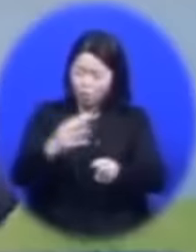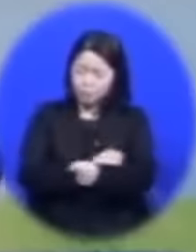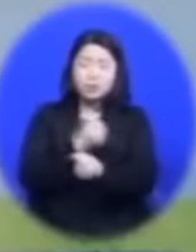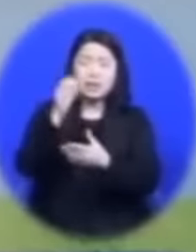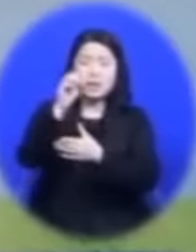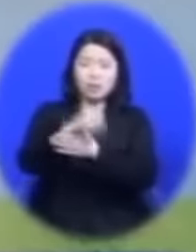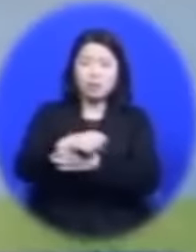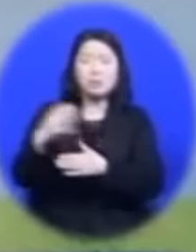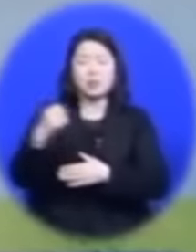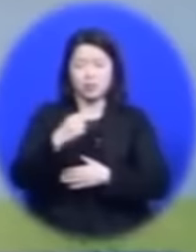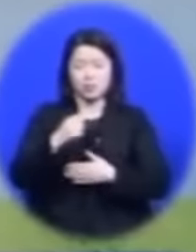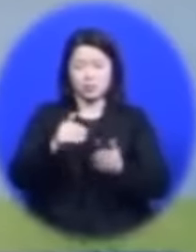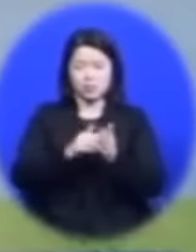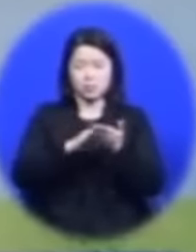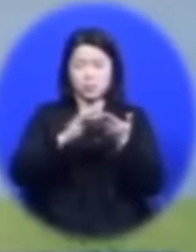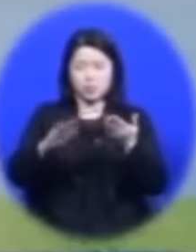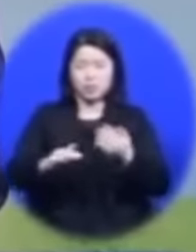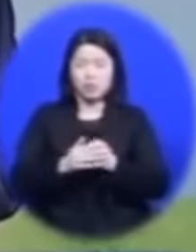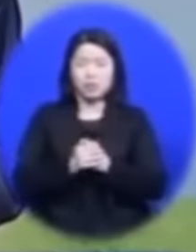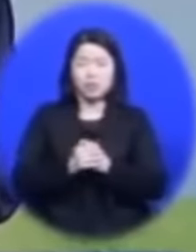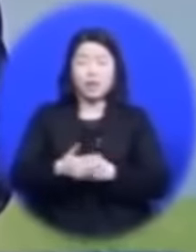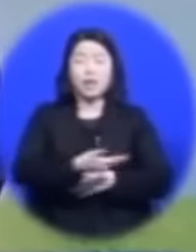맺었어요.